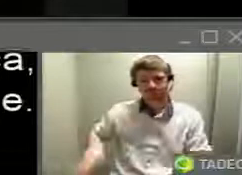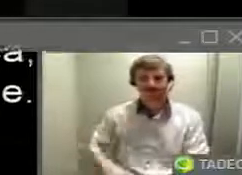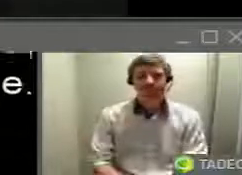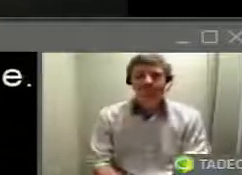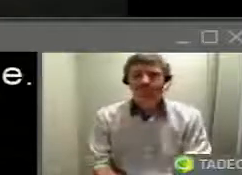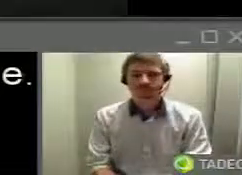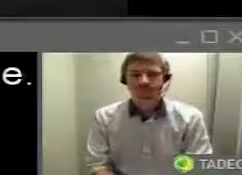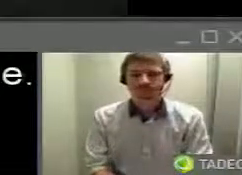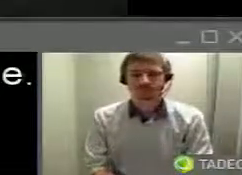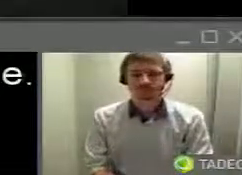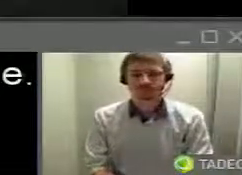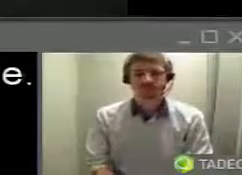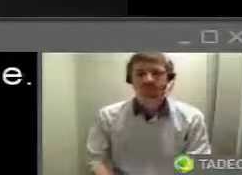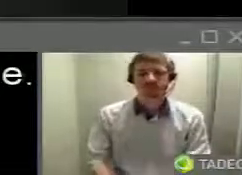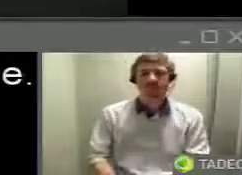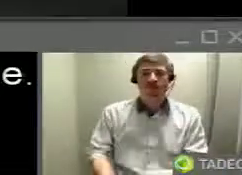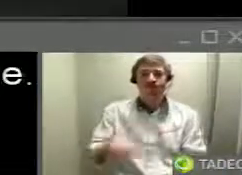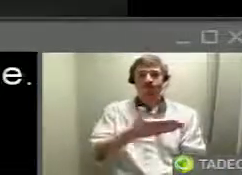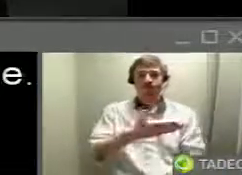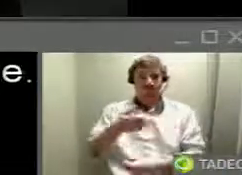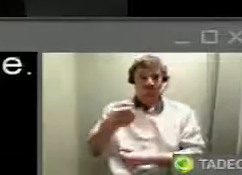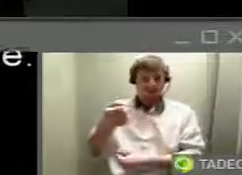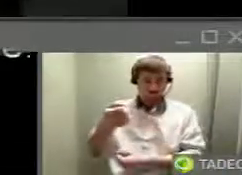Porte-parole à Londres de l'équipe de France.